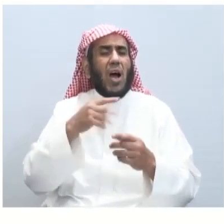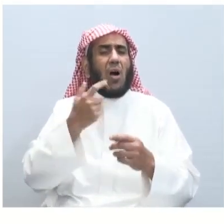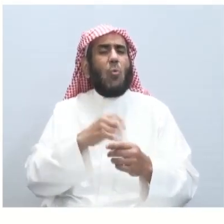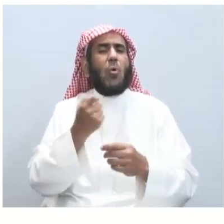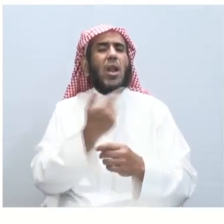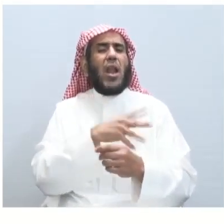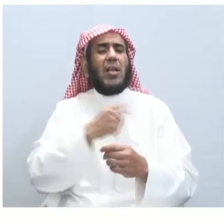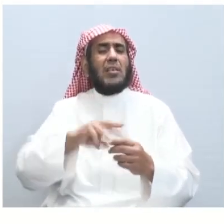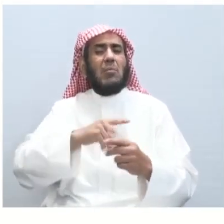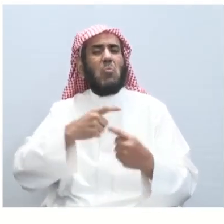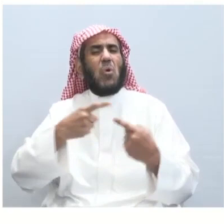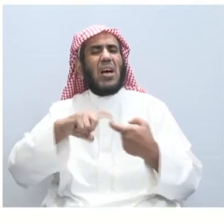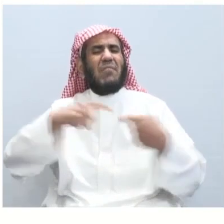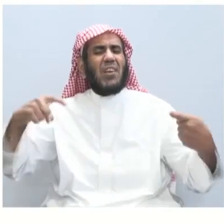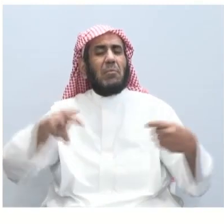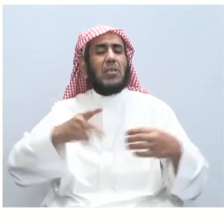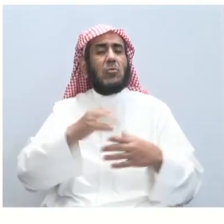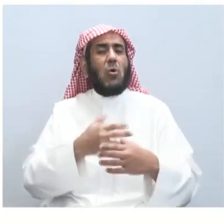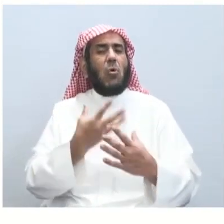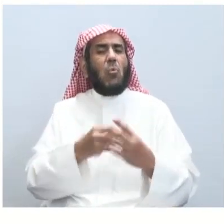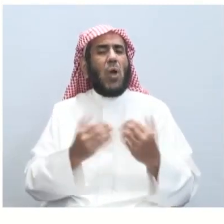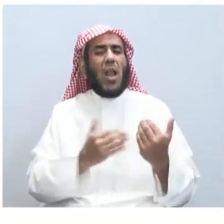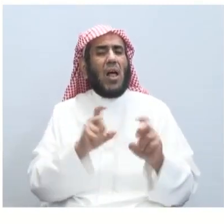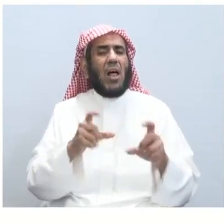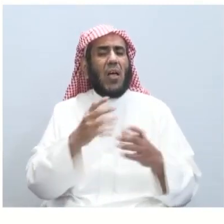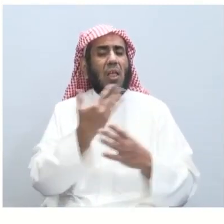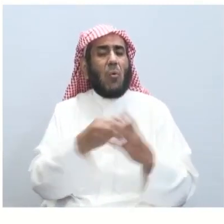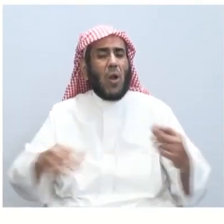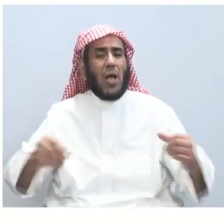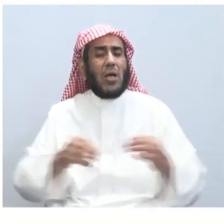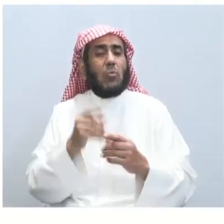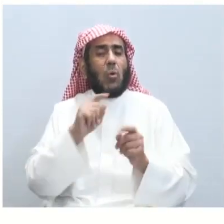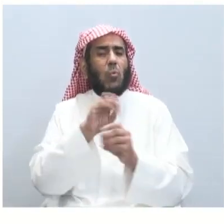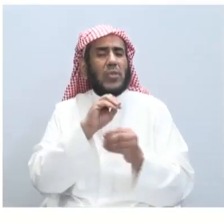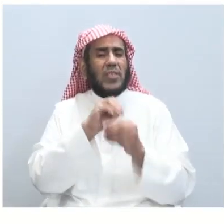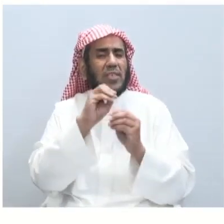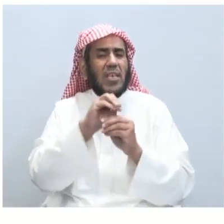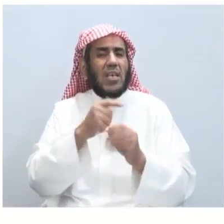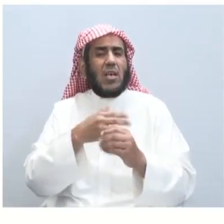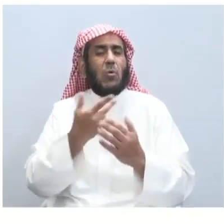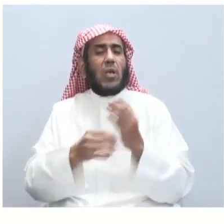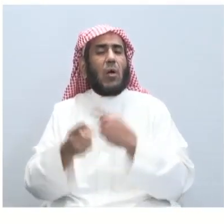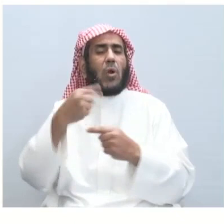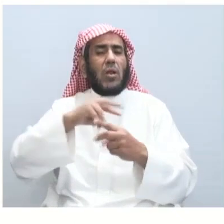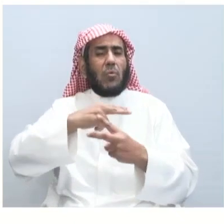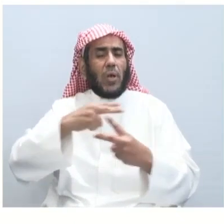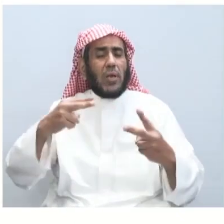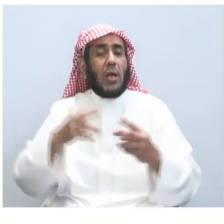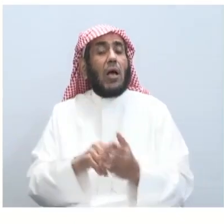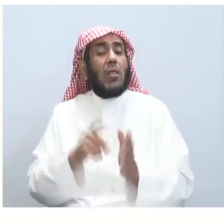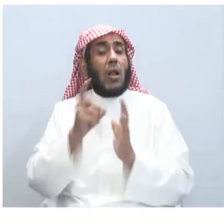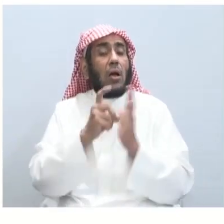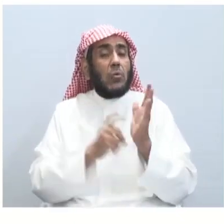والفرقه بين الزوجين والحضانه والوصايه والولايه والوصيه والتركه والارث وهذه هذه هذا